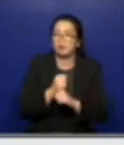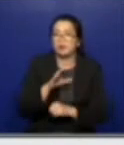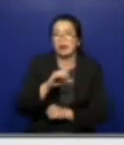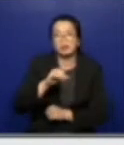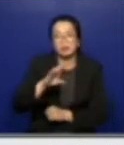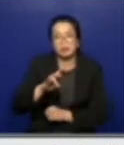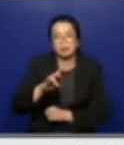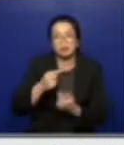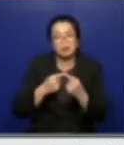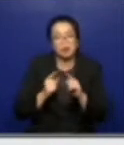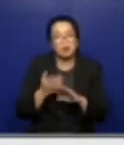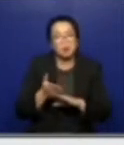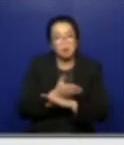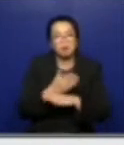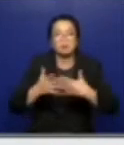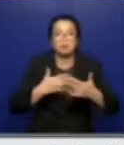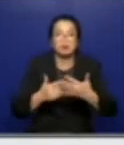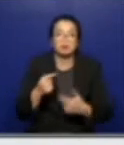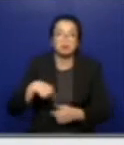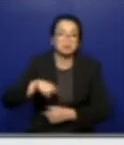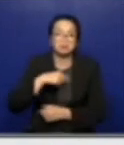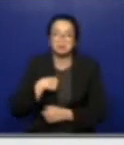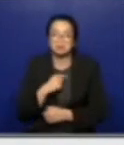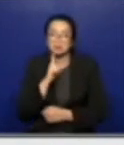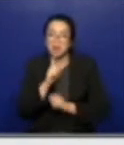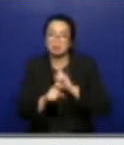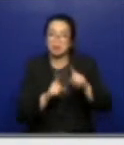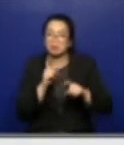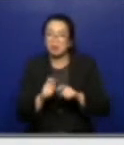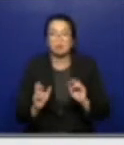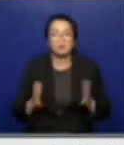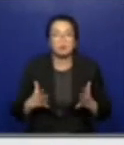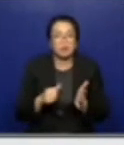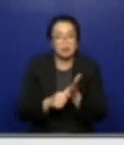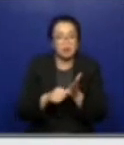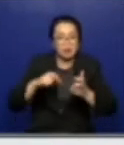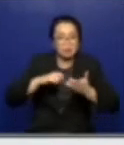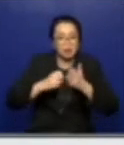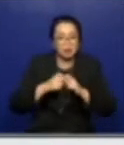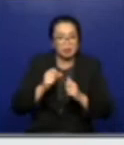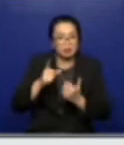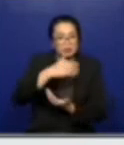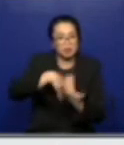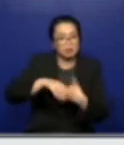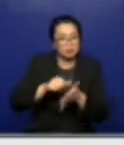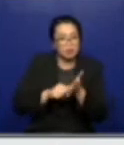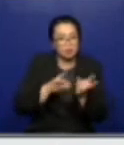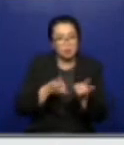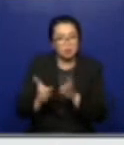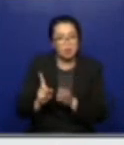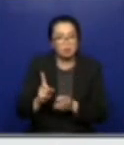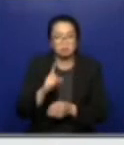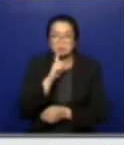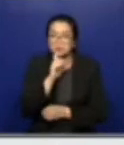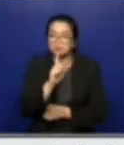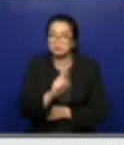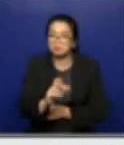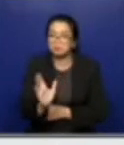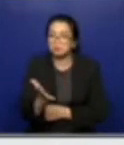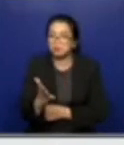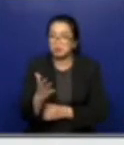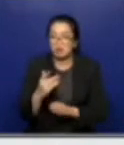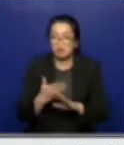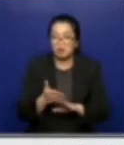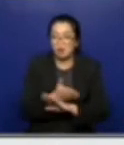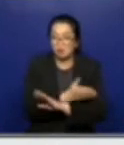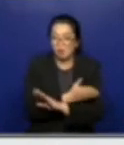แต่ว่าก่อนหน้านี้มันไม่มีใครที่จะมาถามถึงตรงนี้ว่าเราแก้ปัญหาเศรษฐกิจอย่างไรนับตั้งแต่ปีที่แล้วที่เริ่มมีการถดถอย